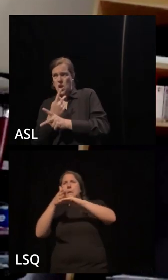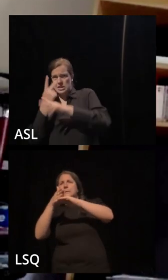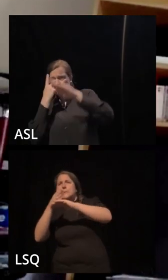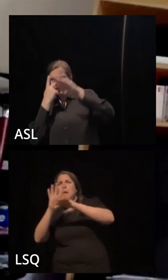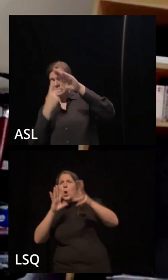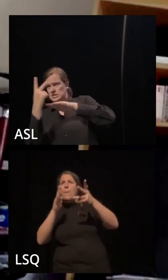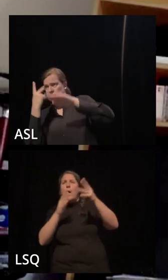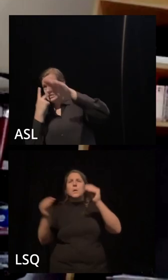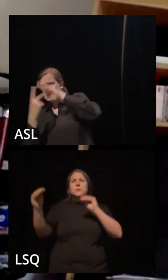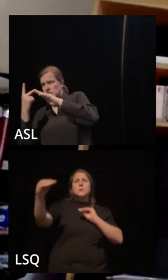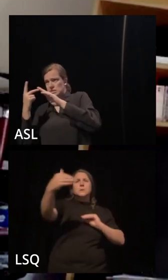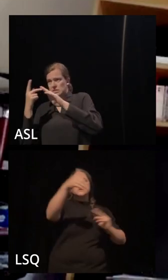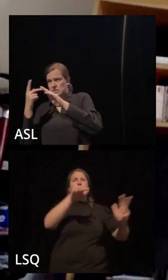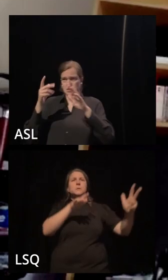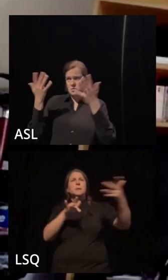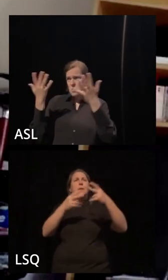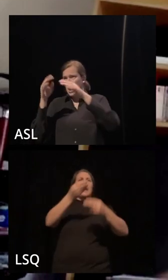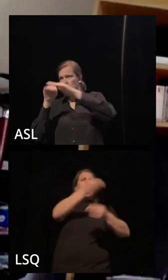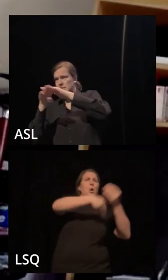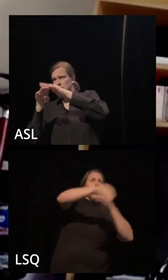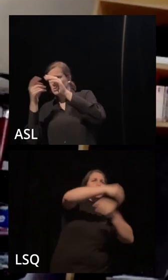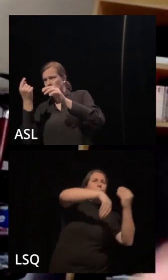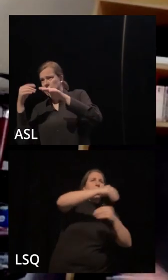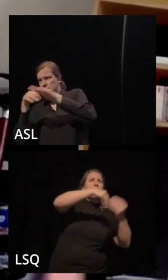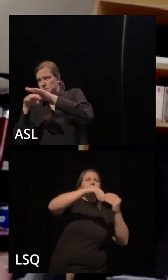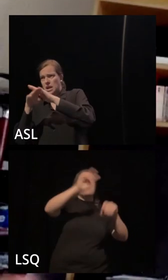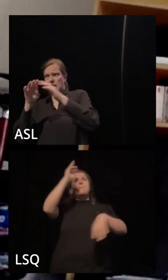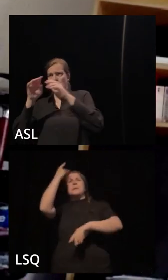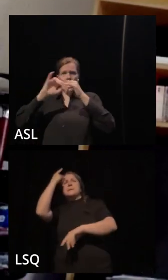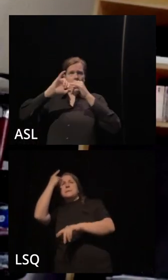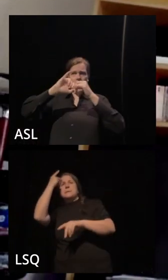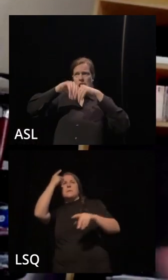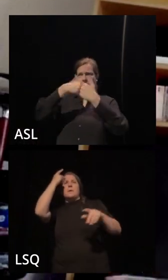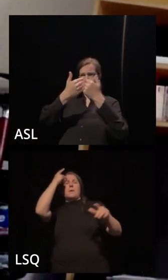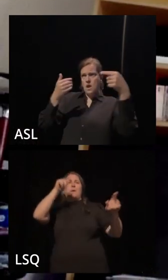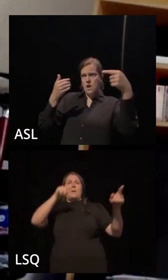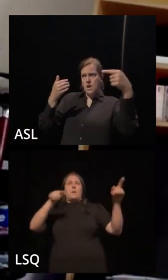accès, sur l'économie, sur le politique, etc., etc.